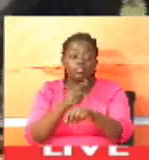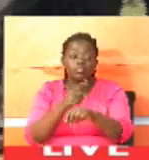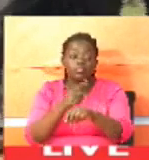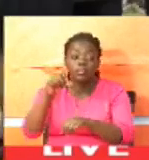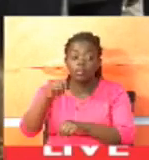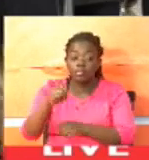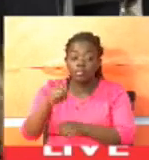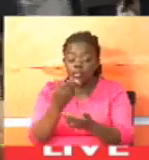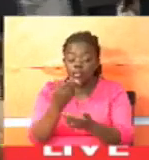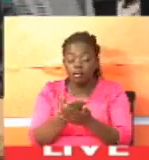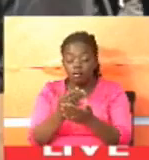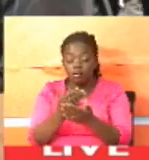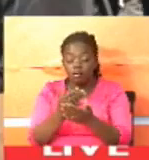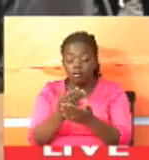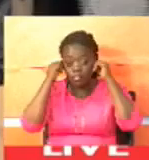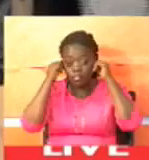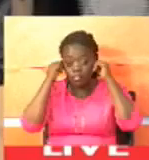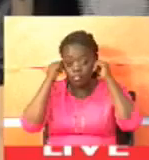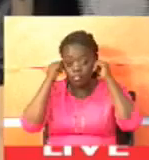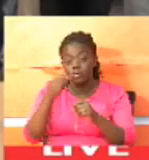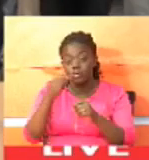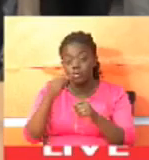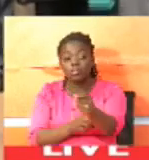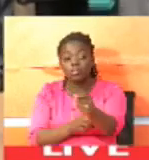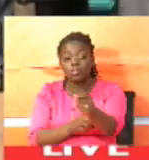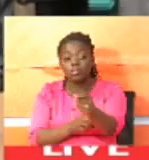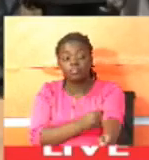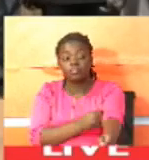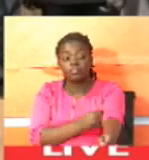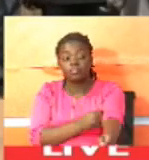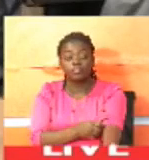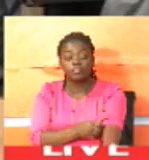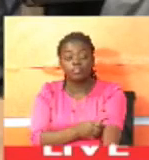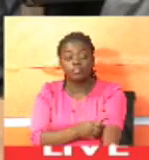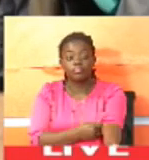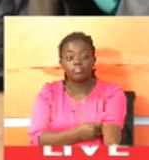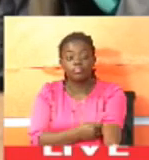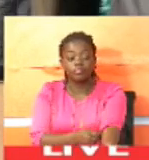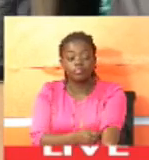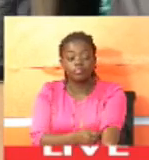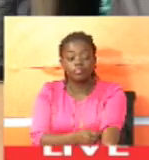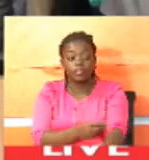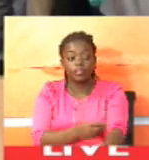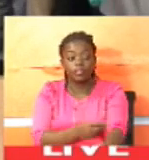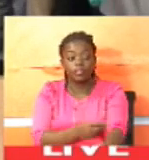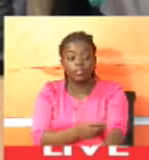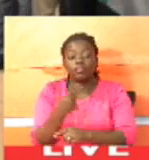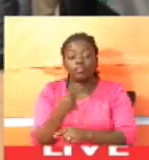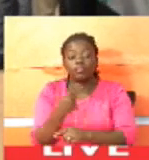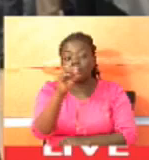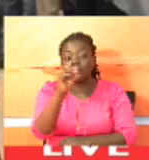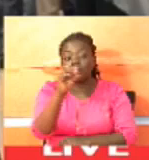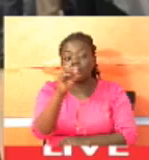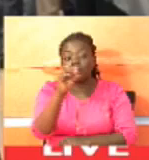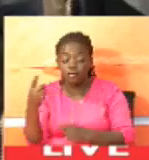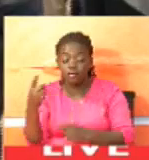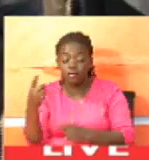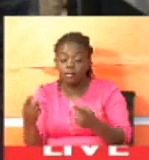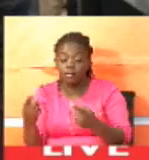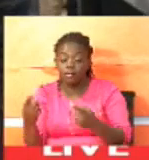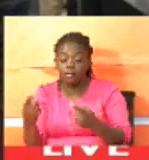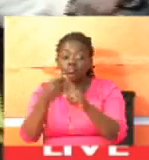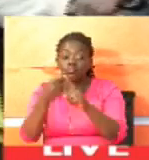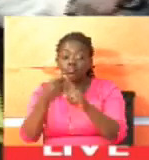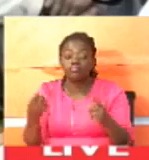basabye President Museveni okubongeza akasimo okuva ku 10,000 wakiri baweze 5,000 buli mwezi kuba bakola emirimu